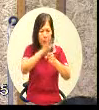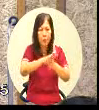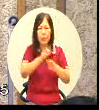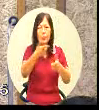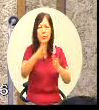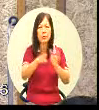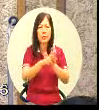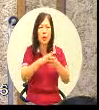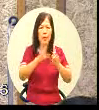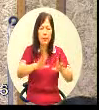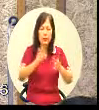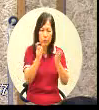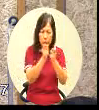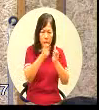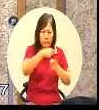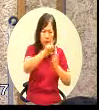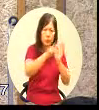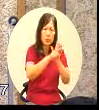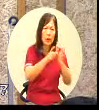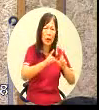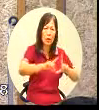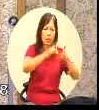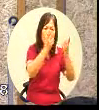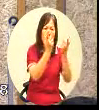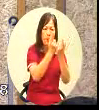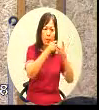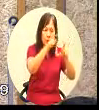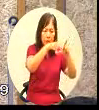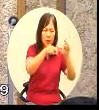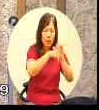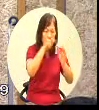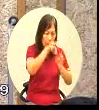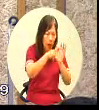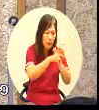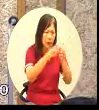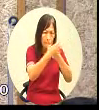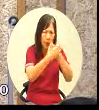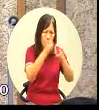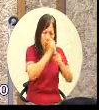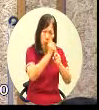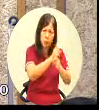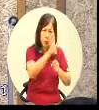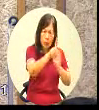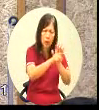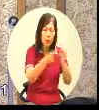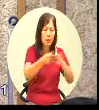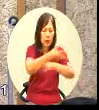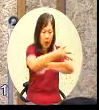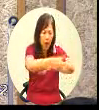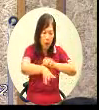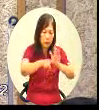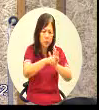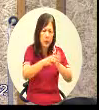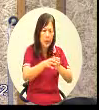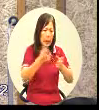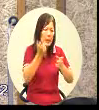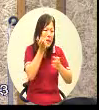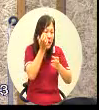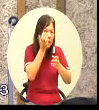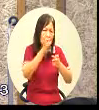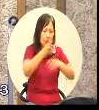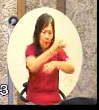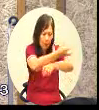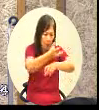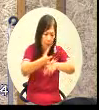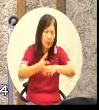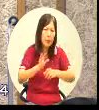近去东北角看了一些边坡的保护工作哈，它也是用一些比较河川上游段的一个块石，所以这个部分